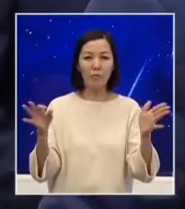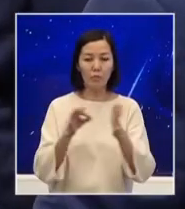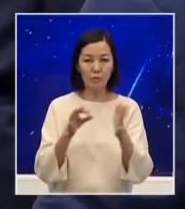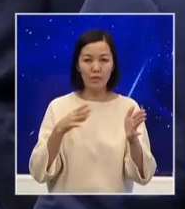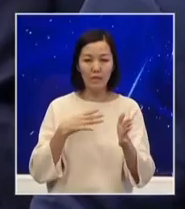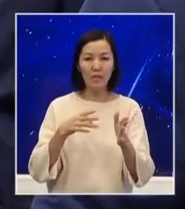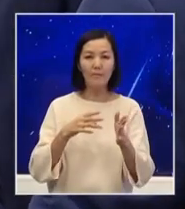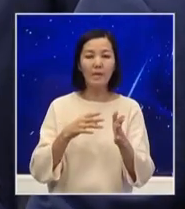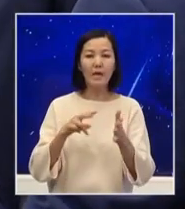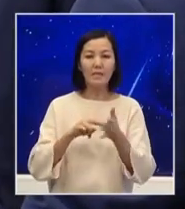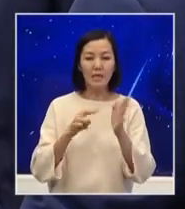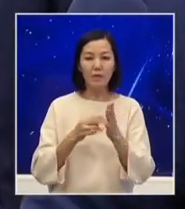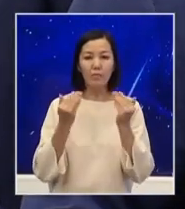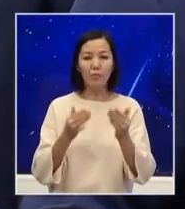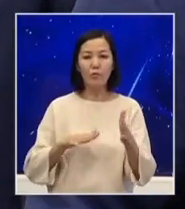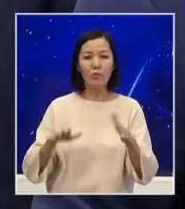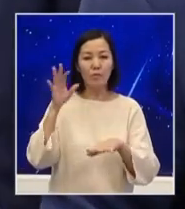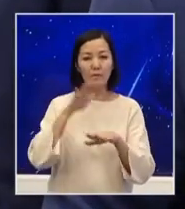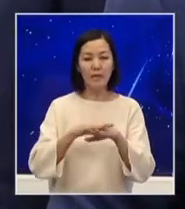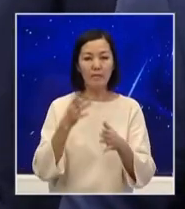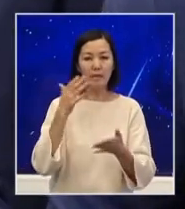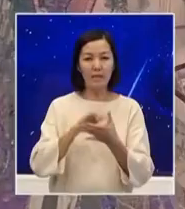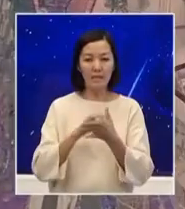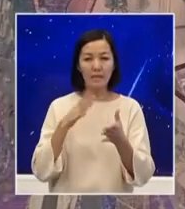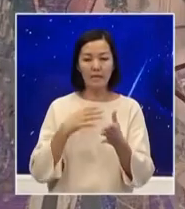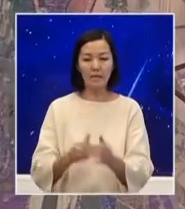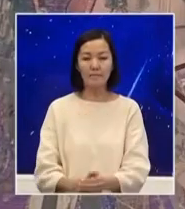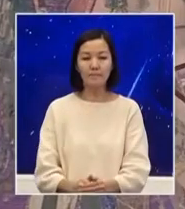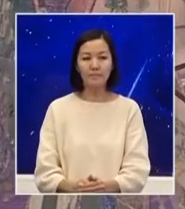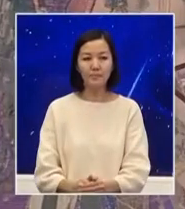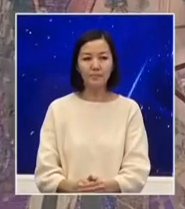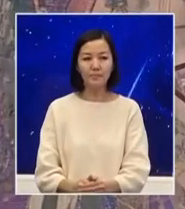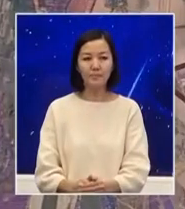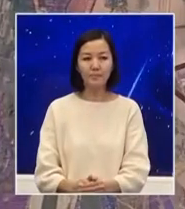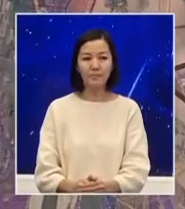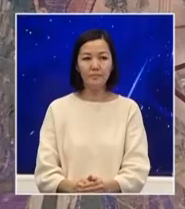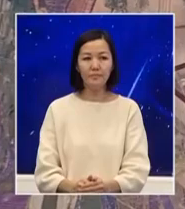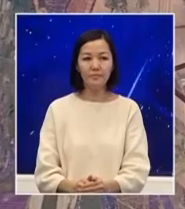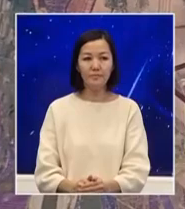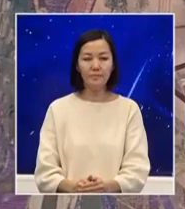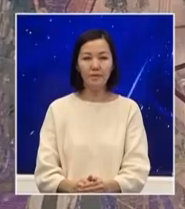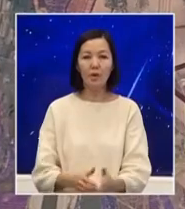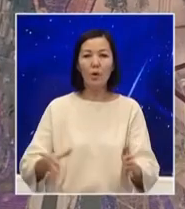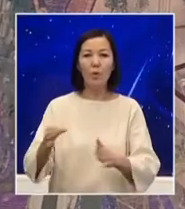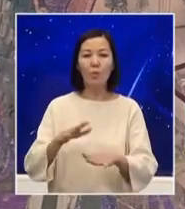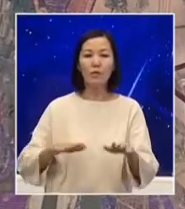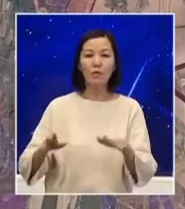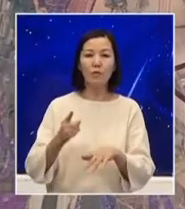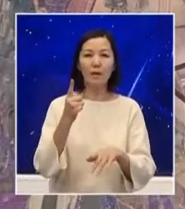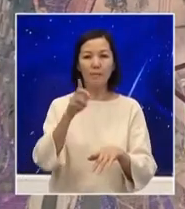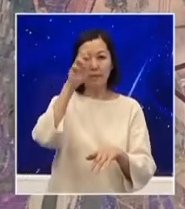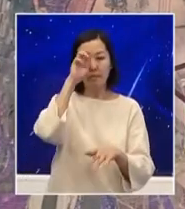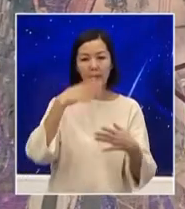көздейді. Стратегиялық жоспар бүгін аймақ басшысына таныстырылды. Эта работа, она сейчас очень-очень актуальна. Облыс аумағы бір